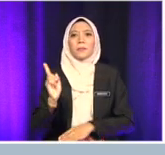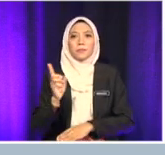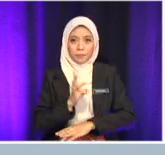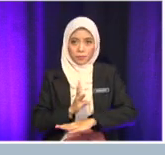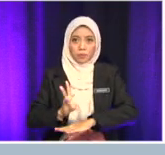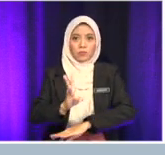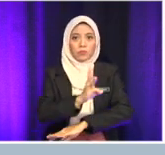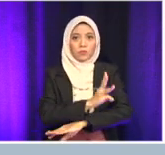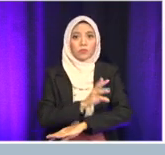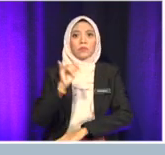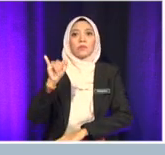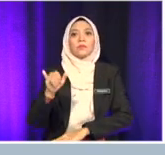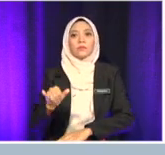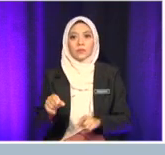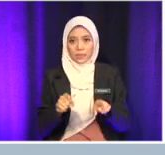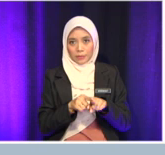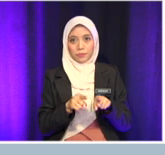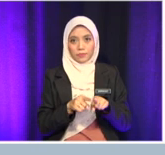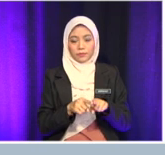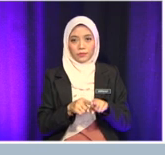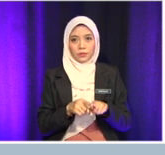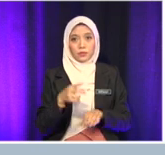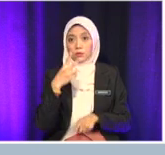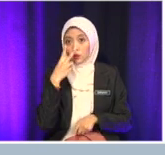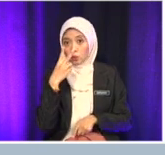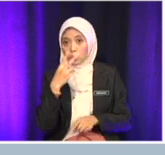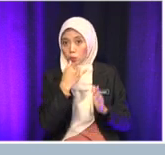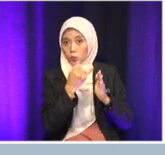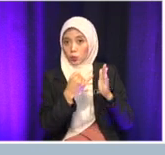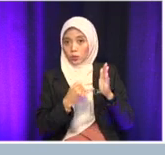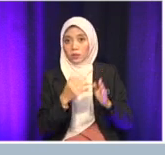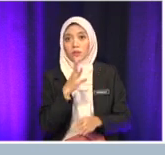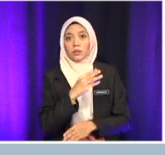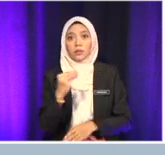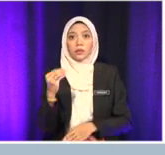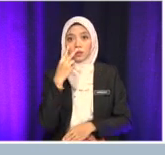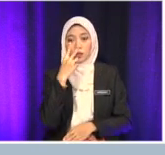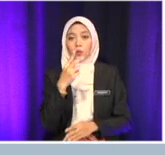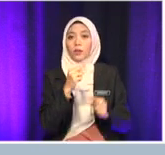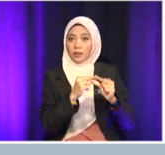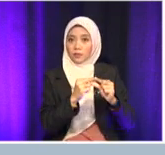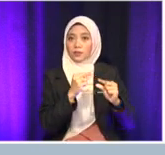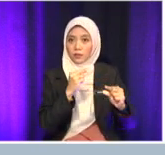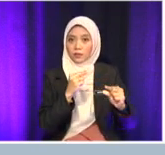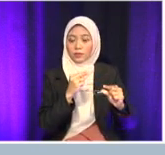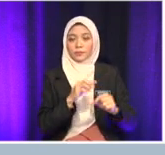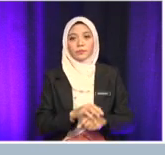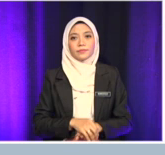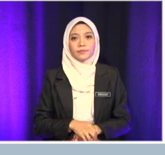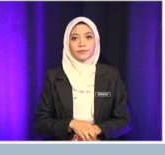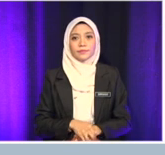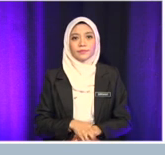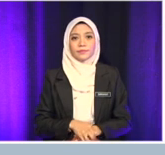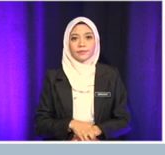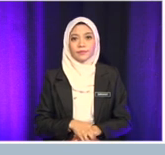samaan jadi di sini kita dapati dalam tiga garis ini yang pertama Oke